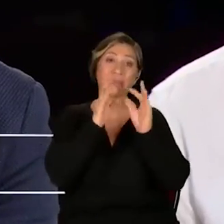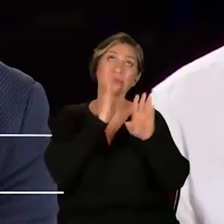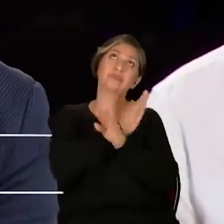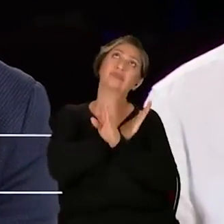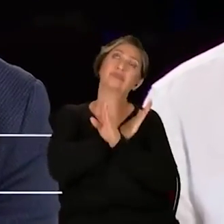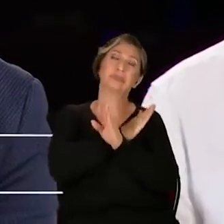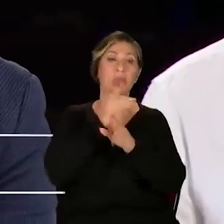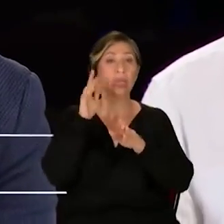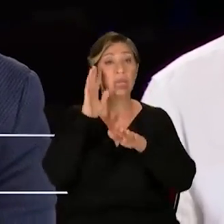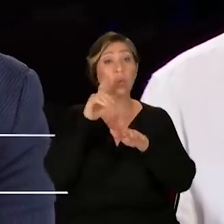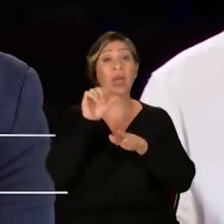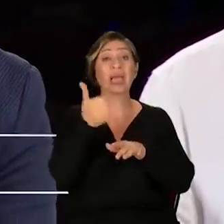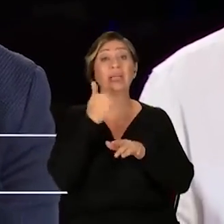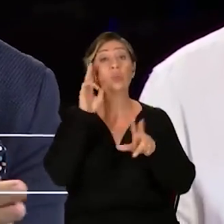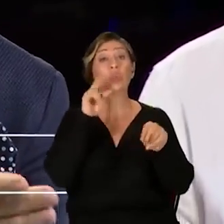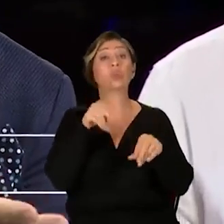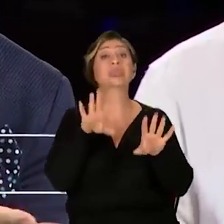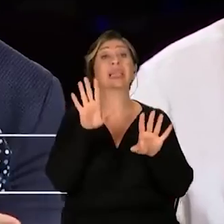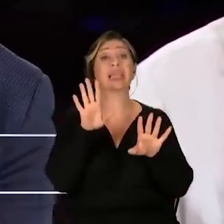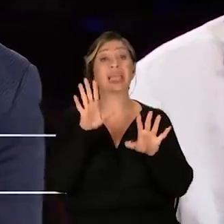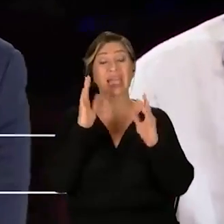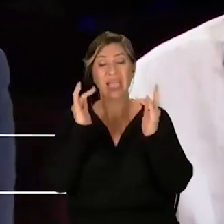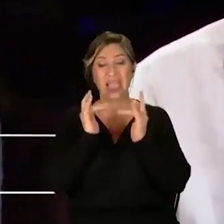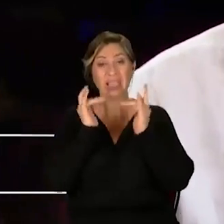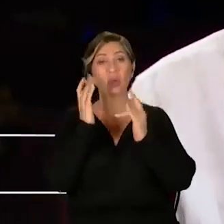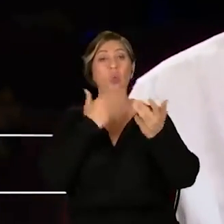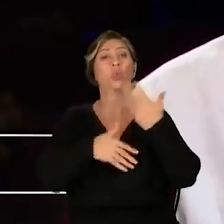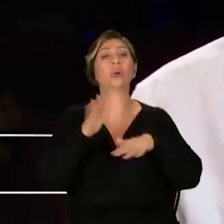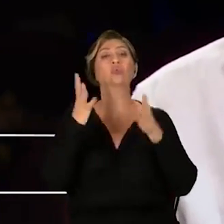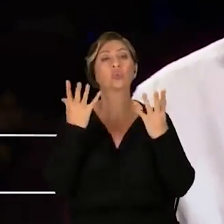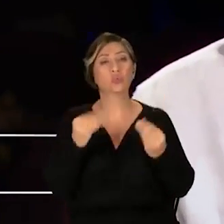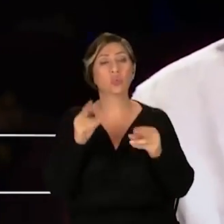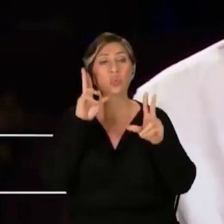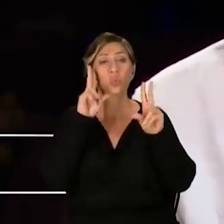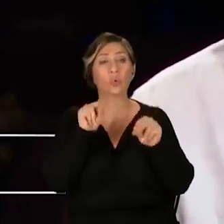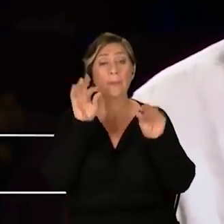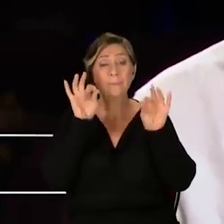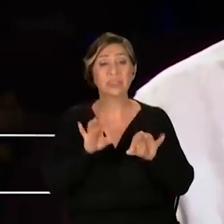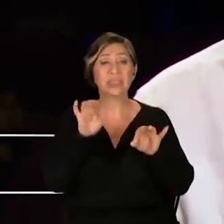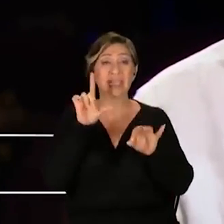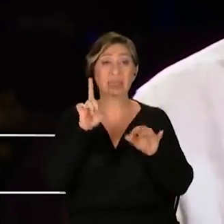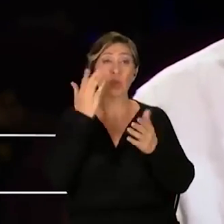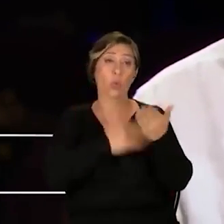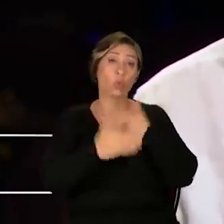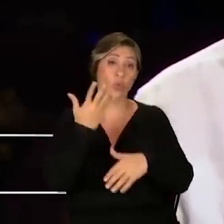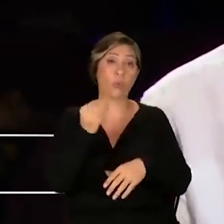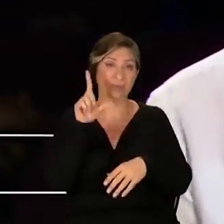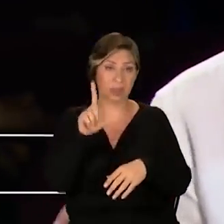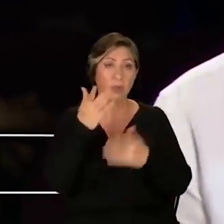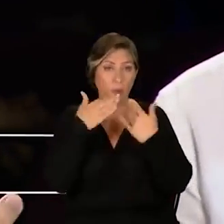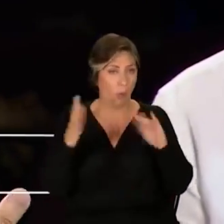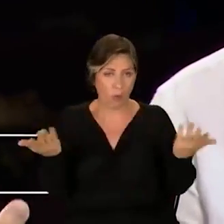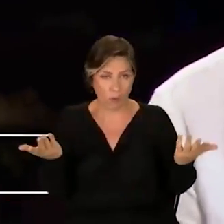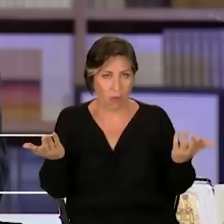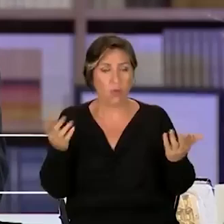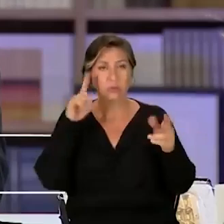Depresyon hastasının uykusu kaliteli bir uyku değil o yüzden. Çünkü yatakta çok kalınca yorulmamış da oluyorsunuz. Uykunun başlama gerekçelerinden biri de yorgunluk, evet, o da yok. O